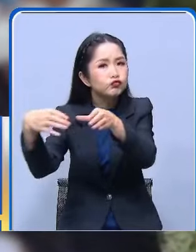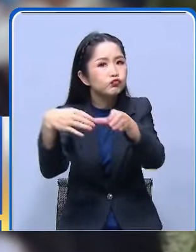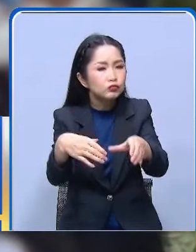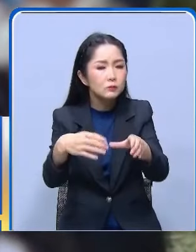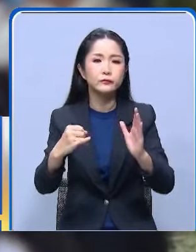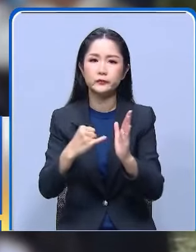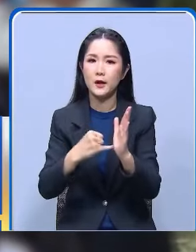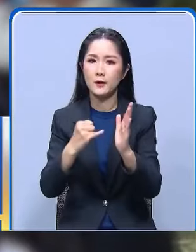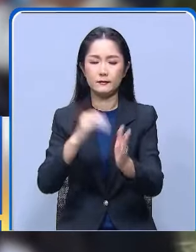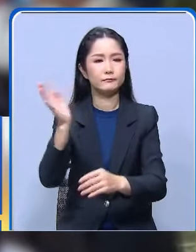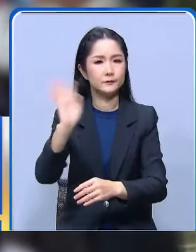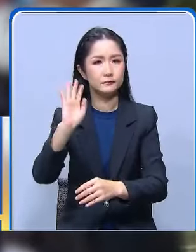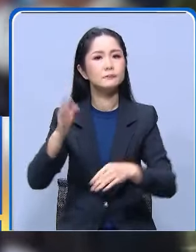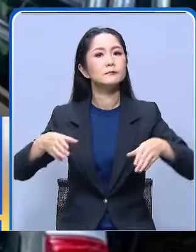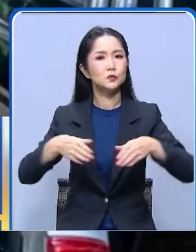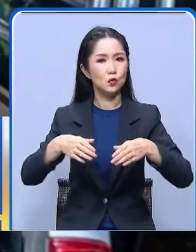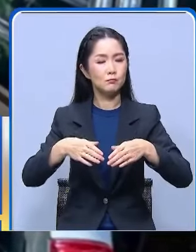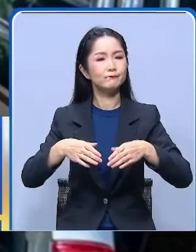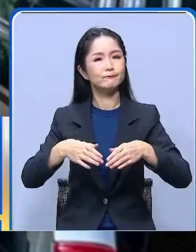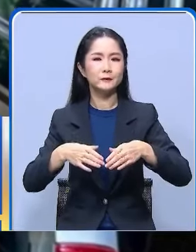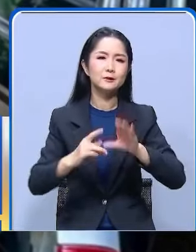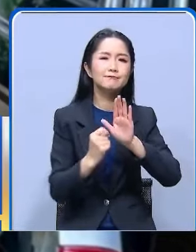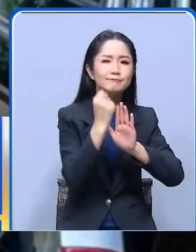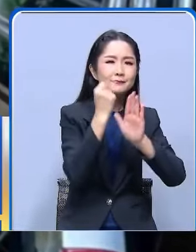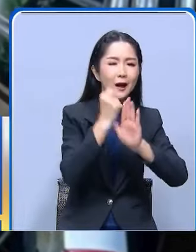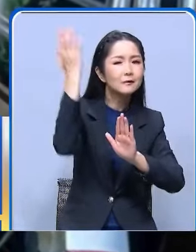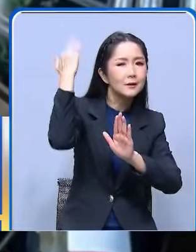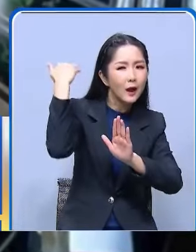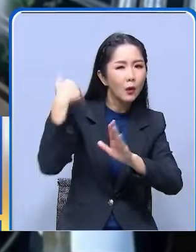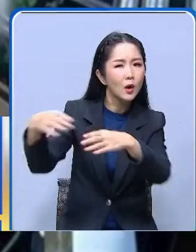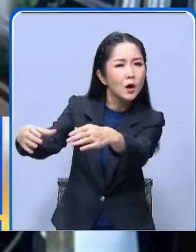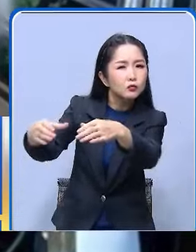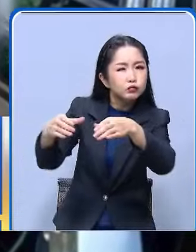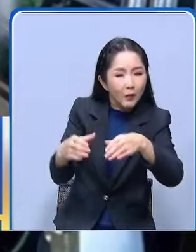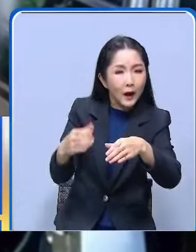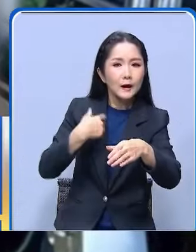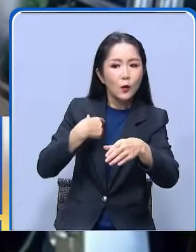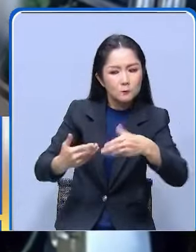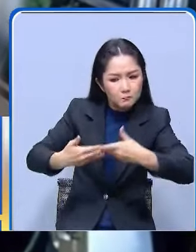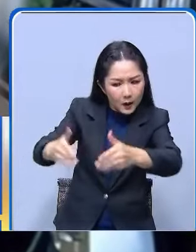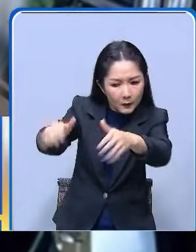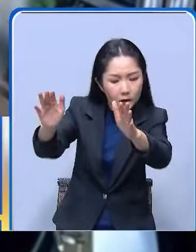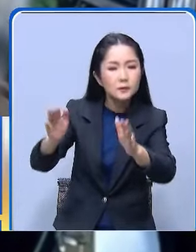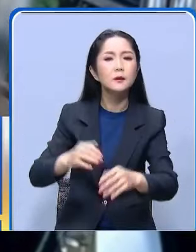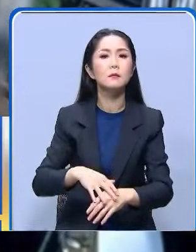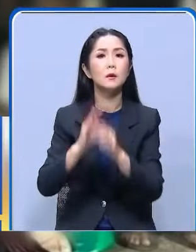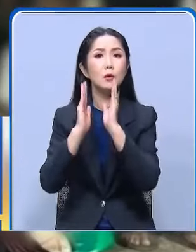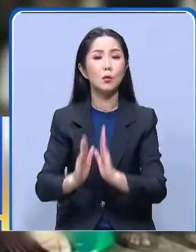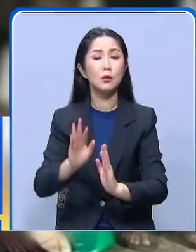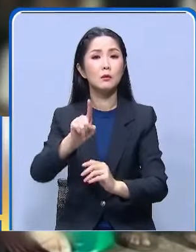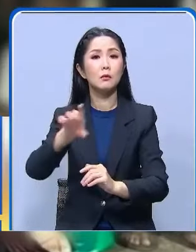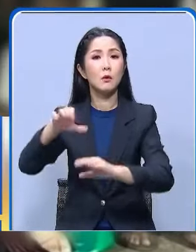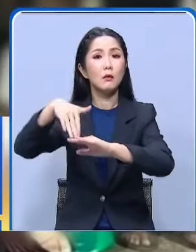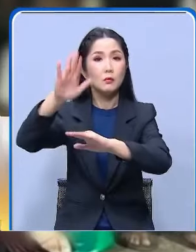าเมืองจังหวัดตากผลักดันออกไปหรือไม่เพราะว่ายังมีชาวโรฮิงญาอีกกลุ่มนึงกว่า100คนเลยคุณผู้ชมคะ